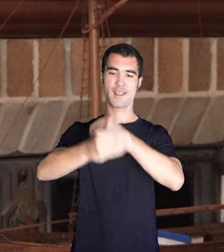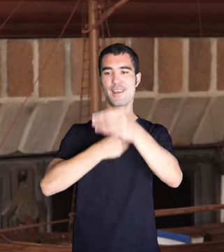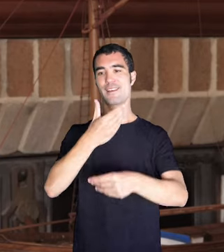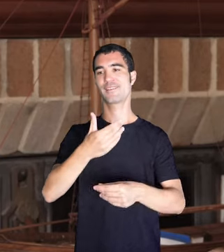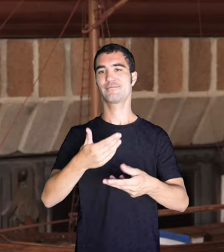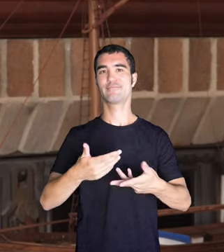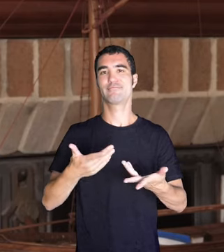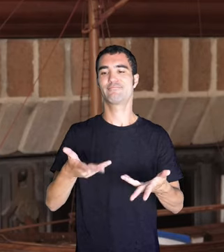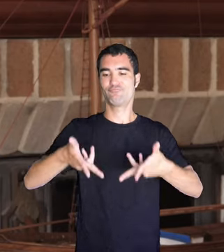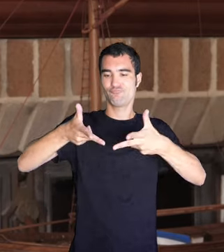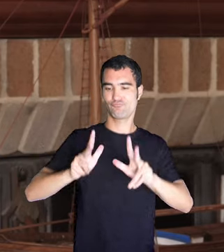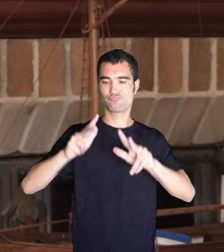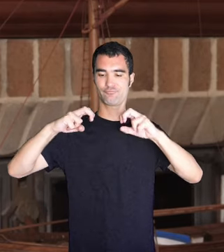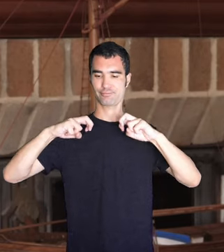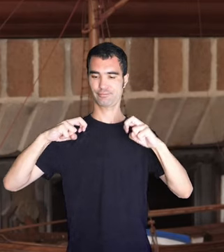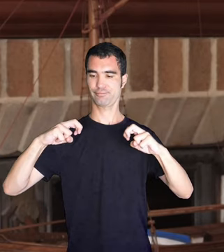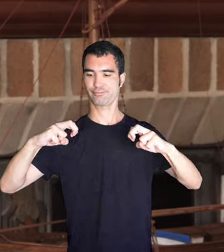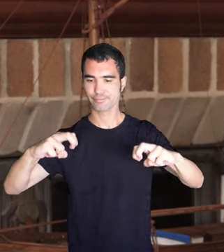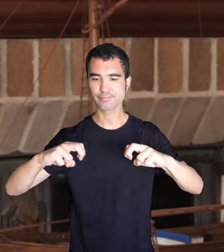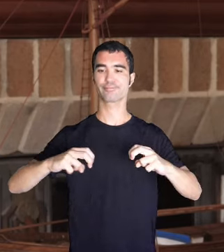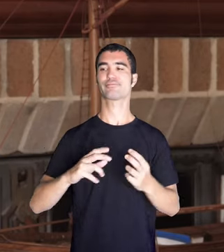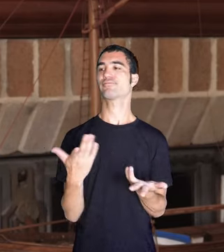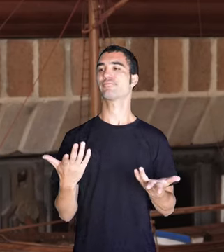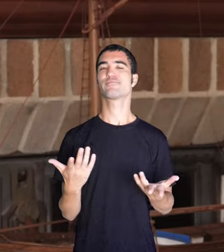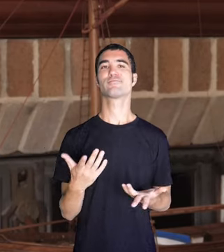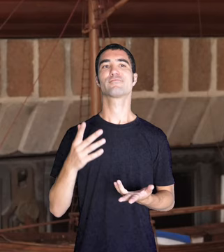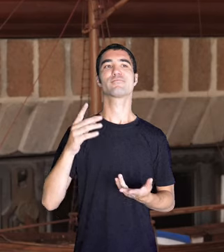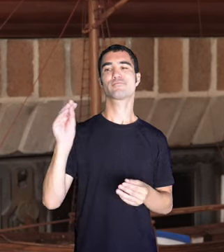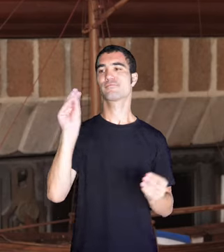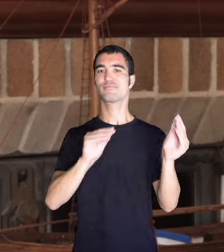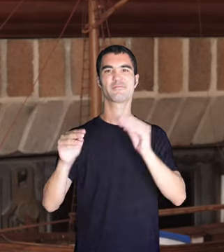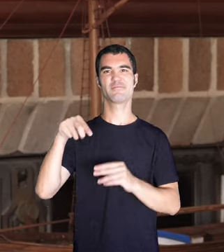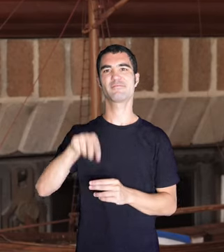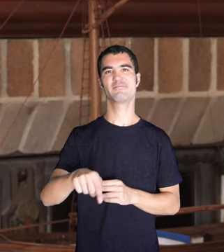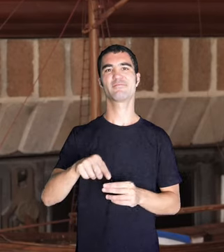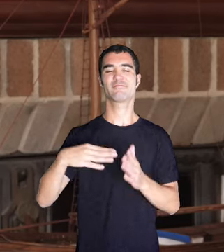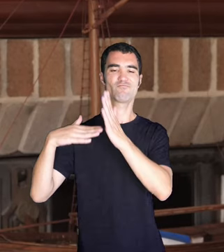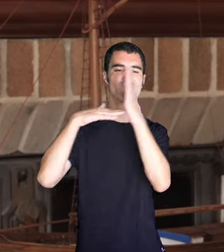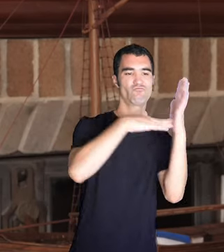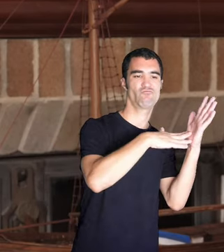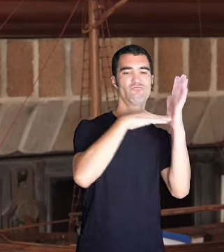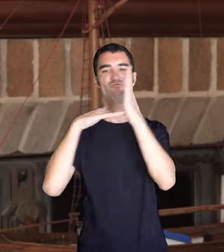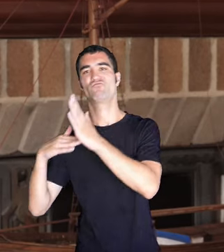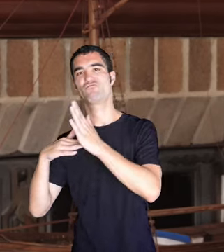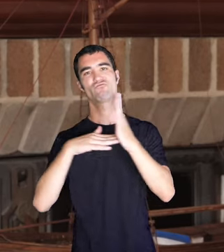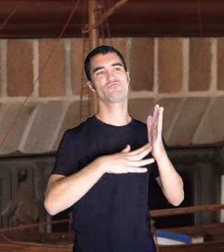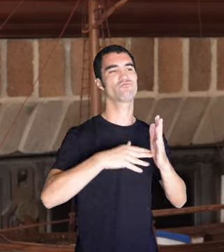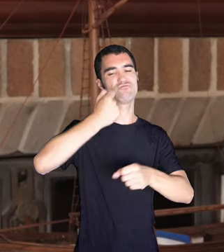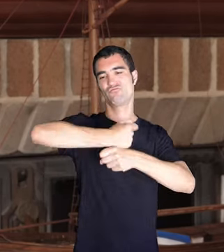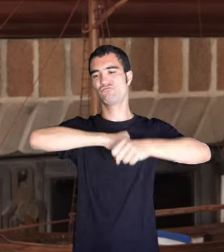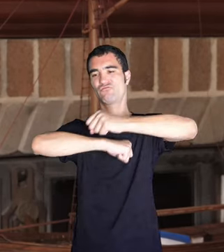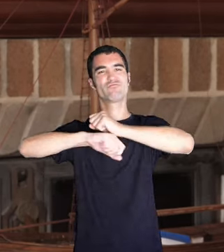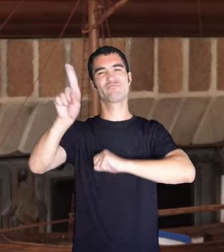posaren assientos i el que ja no era per traginar mercancies